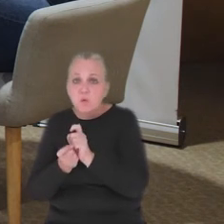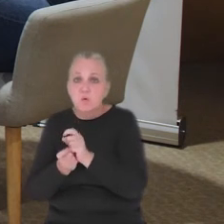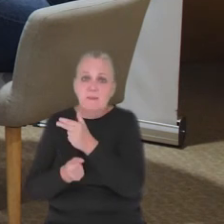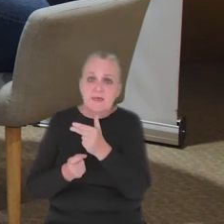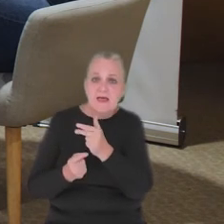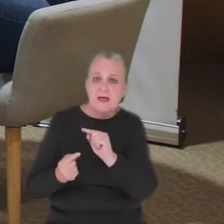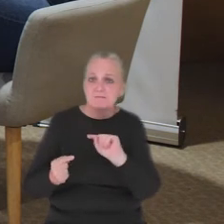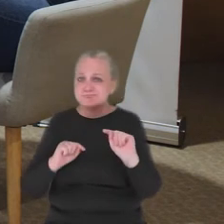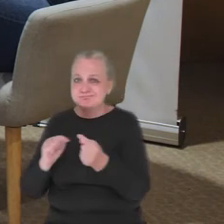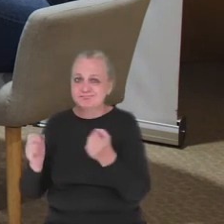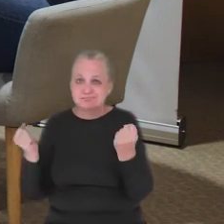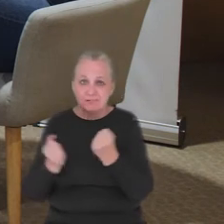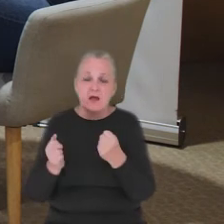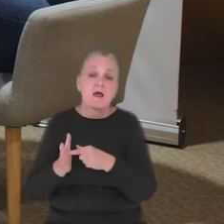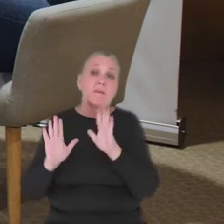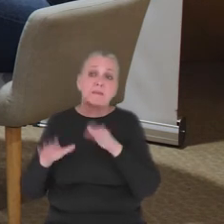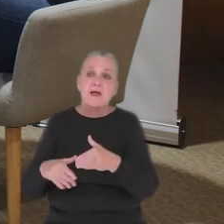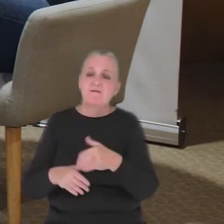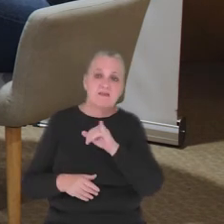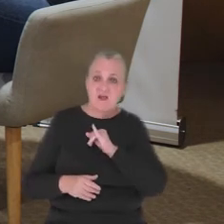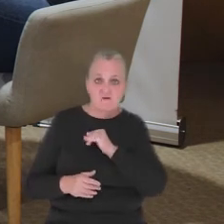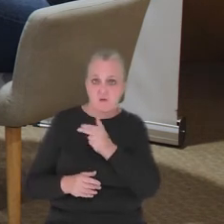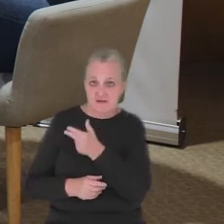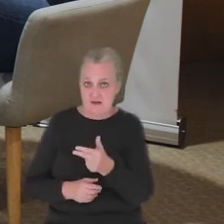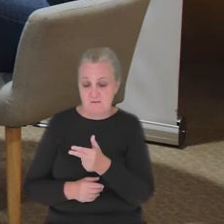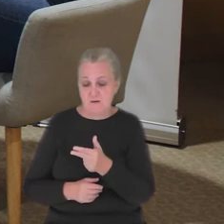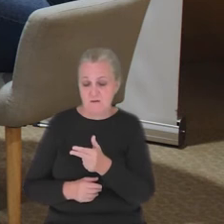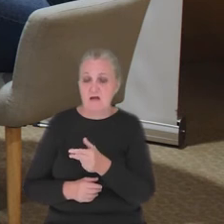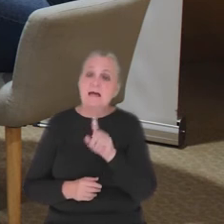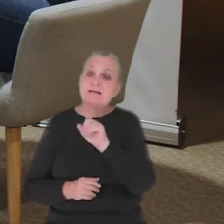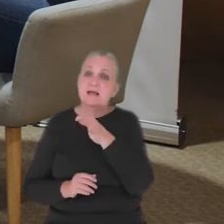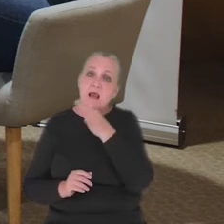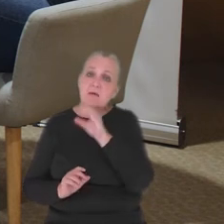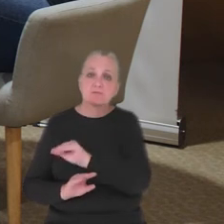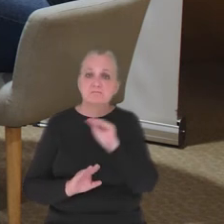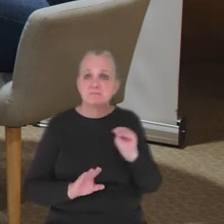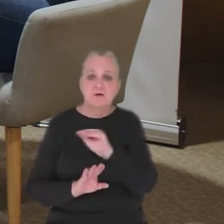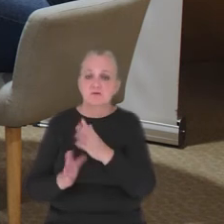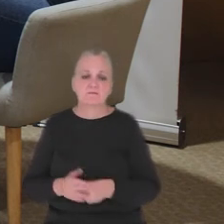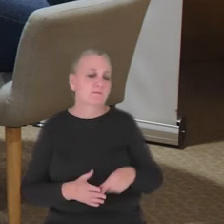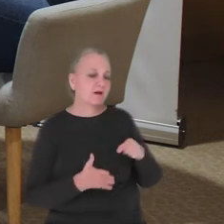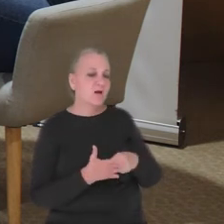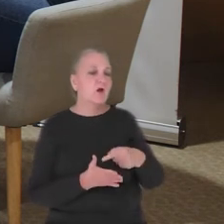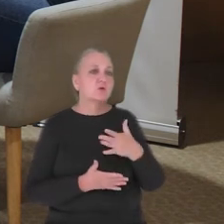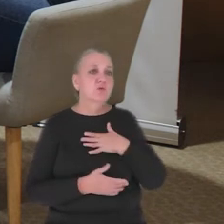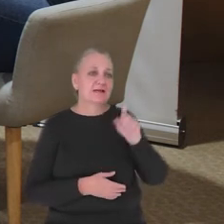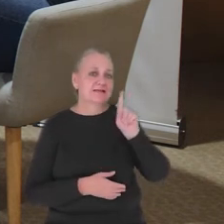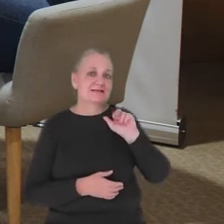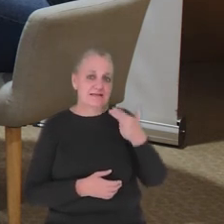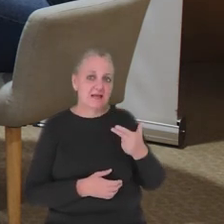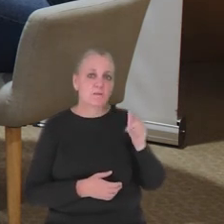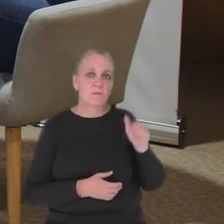na temat, który w ogóle nie ma być wygodny. Gdzie myślicie, że zinowi będzie lepiej? Zdecydowanie widzę miejsce